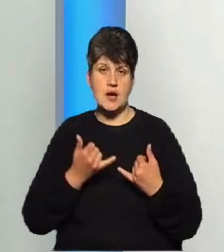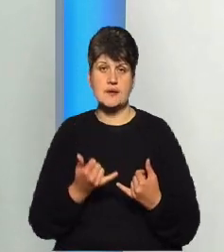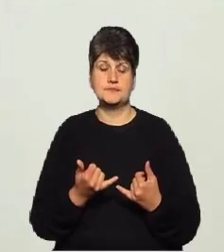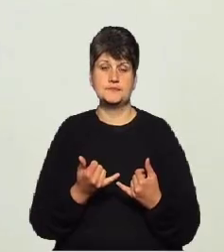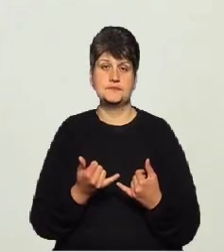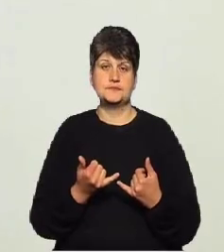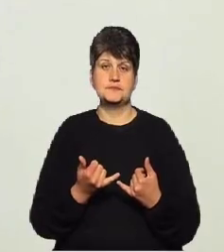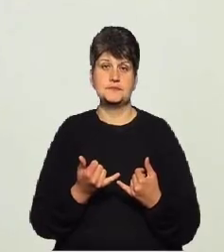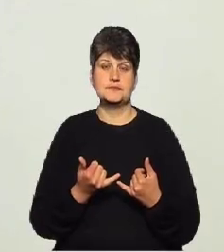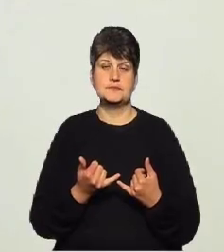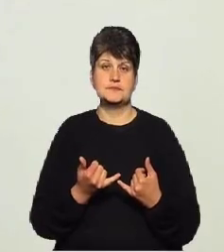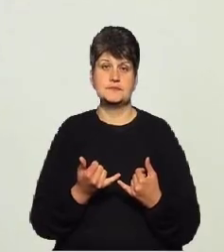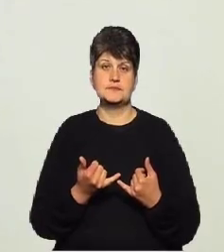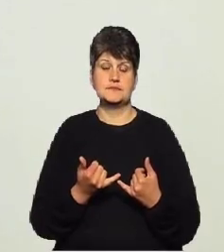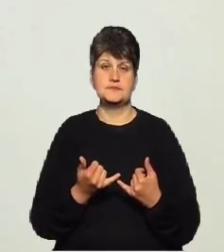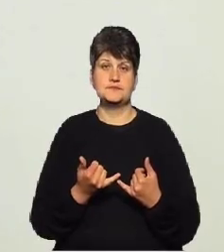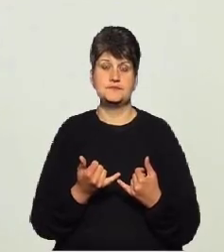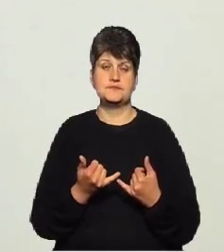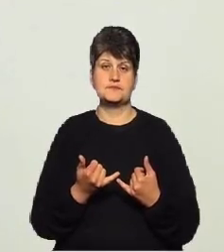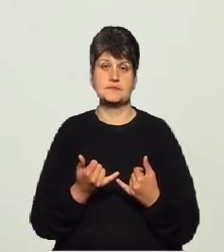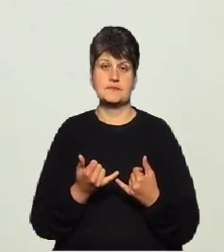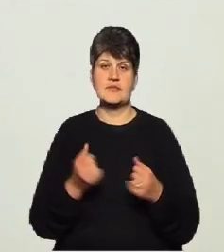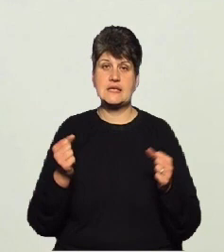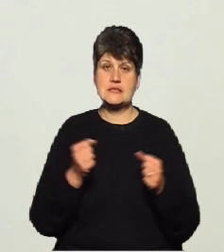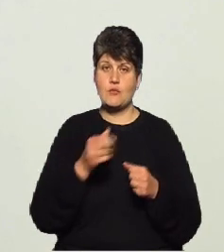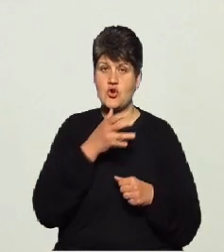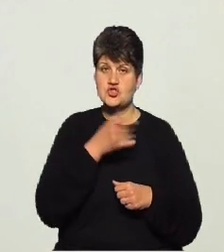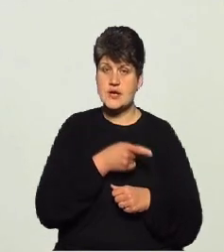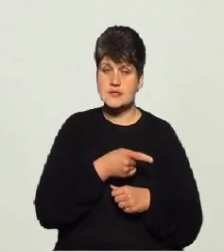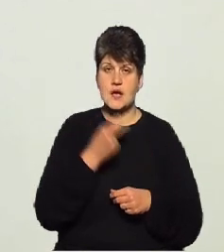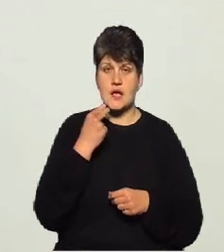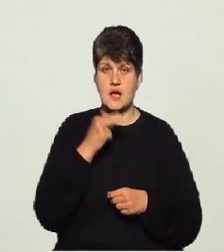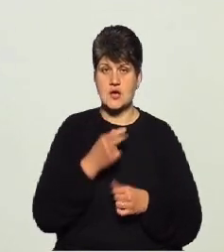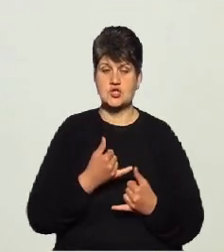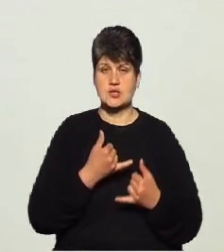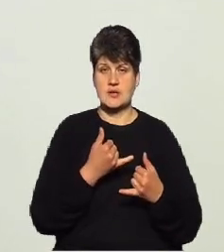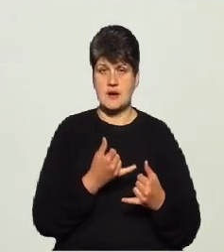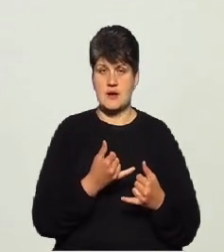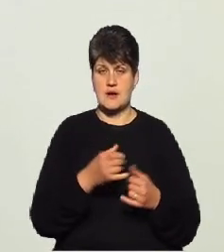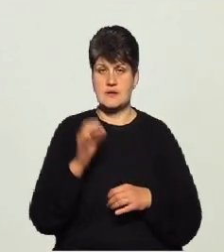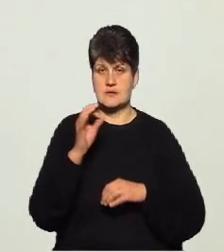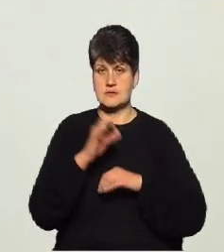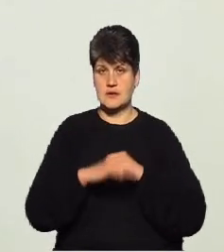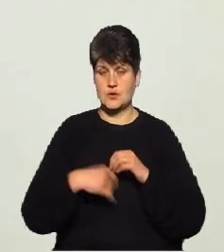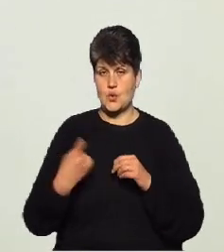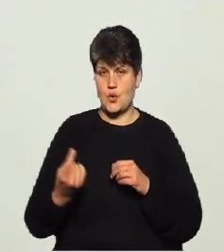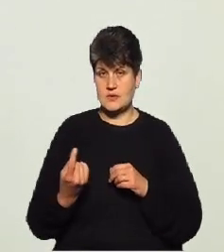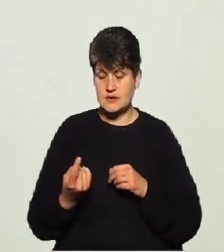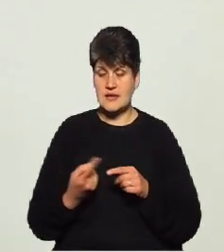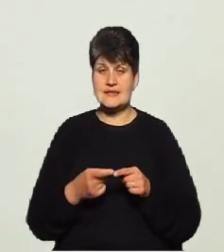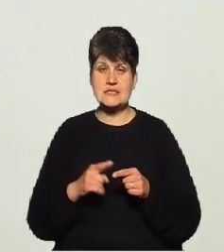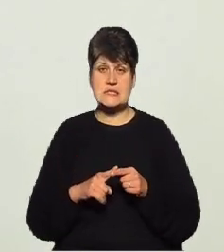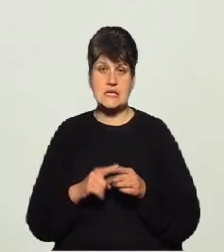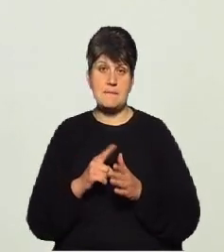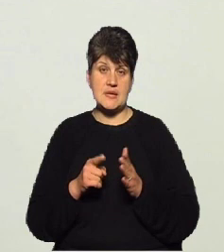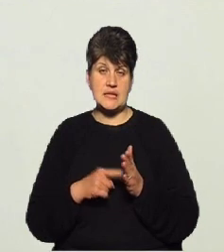східних областей. Зимовий час кращий для західних областей. І це питання доволі є дискусійним